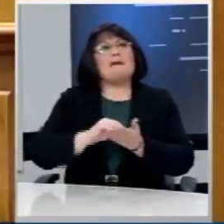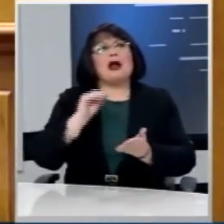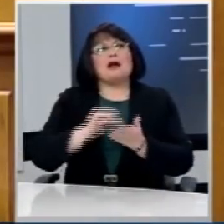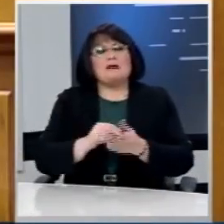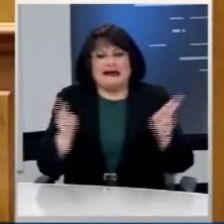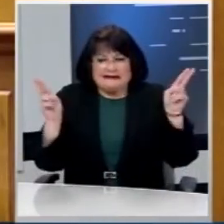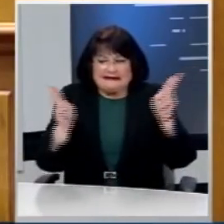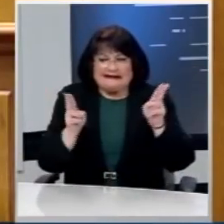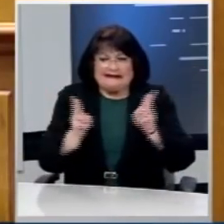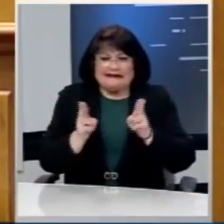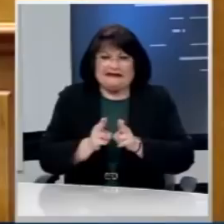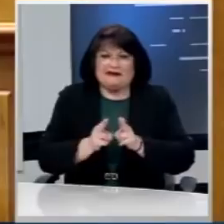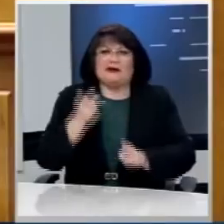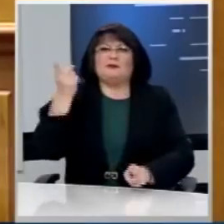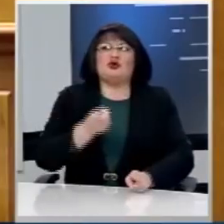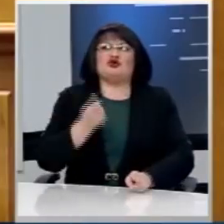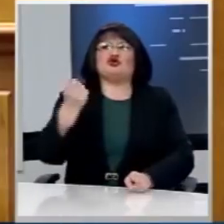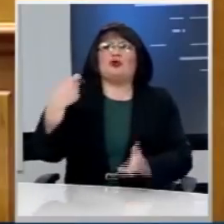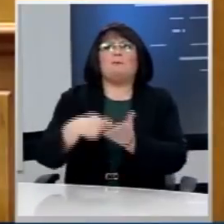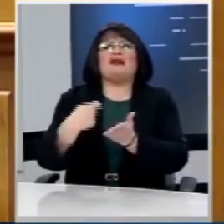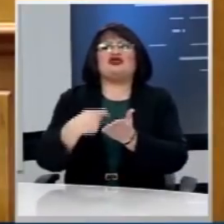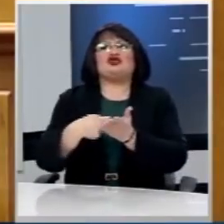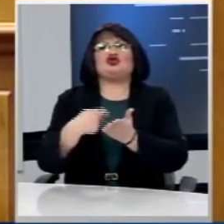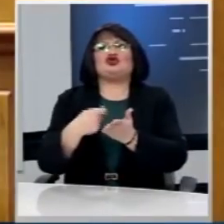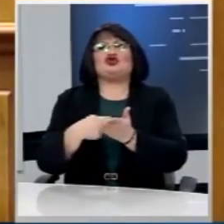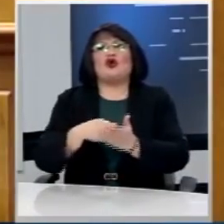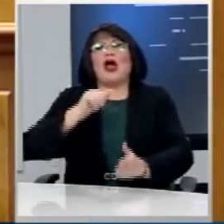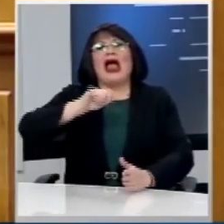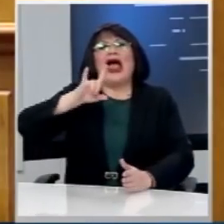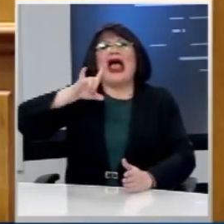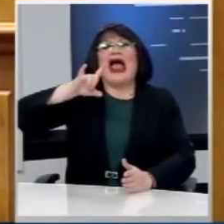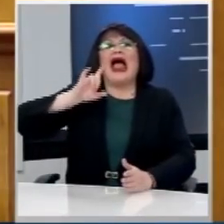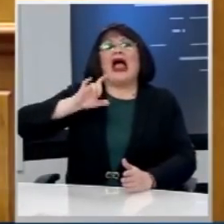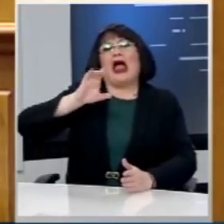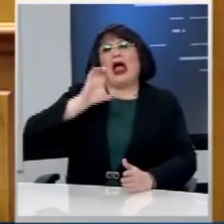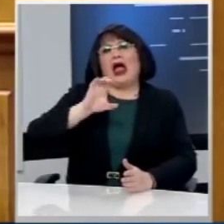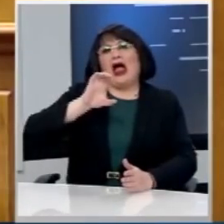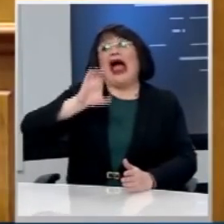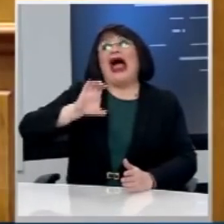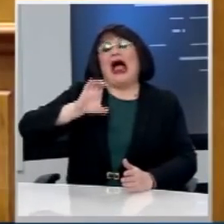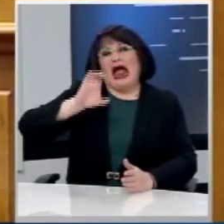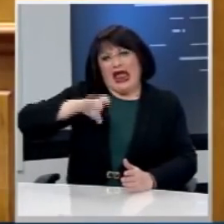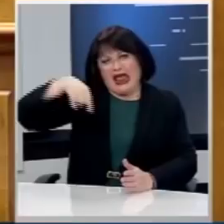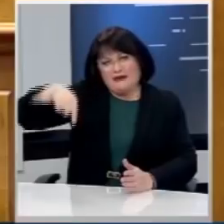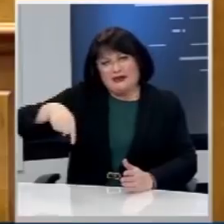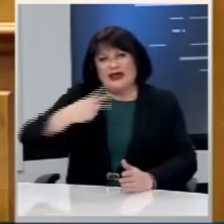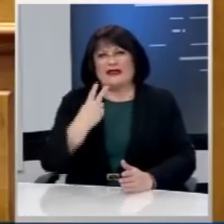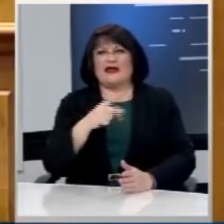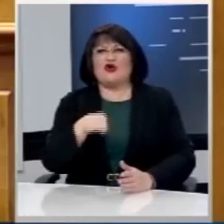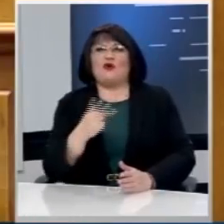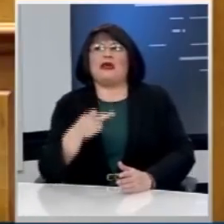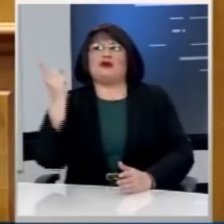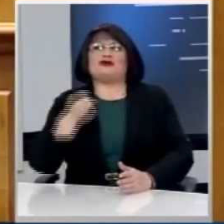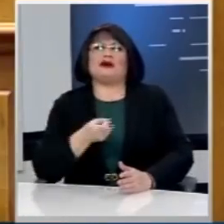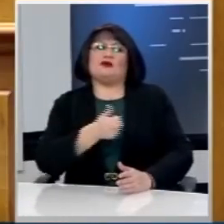περαιτέρω συρρήκνωση του μεριδίου των μισθών στην πίτα του ΑΕΠ, αφού φτάνει μόλις το 1,2%